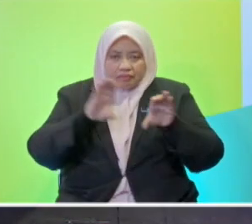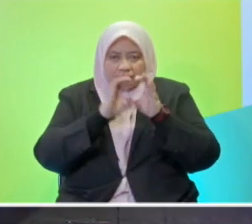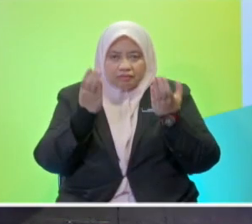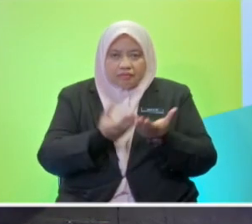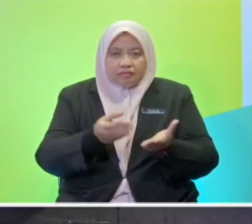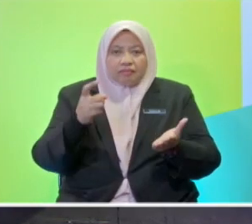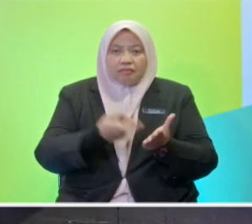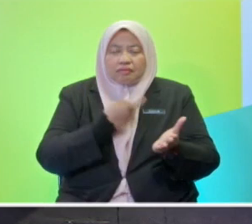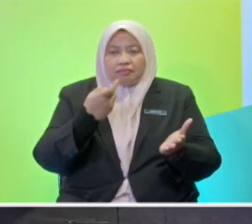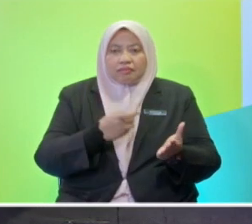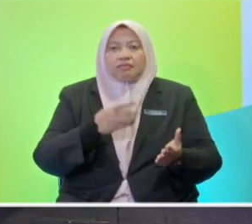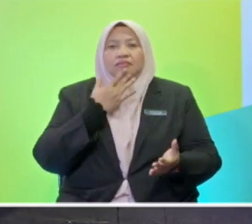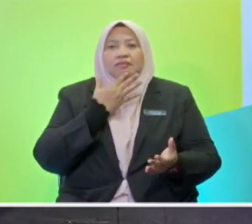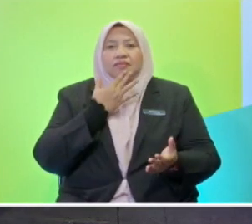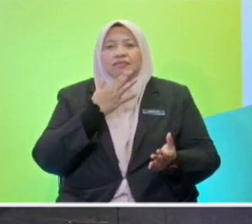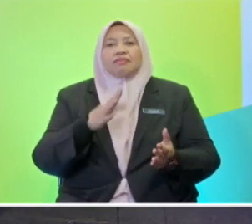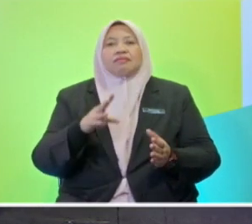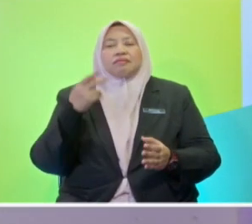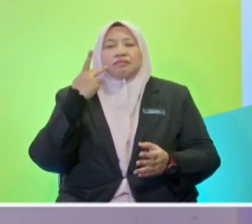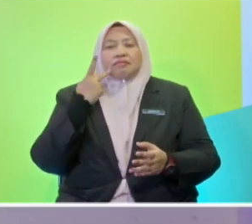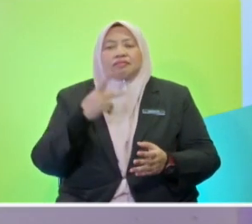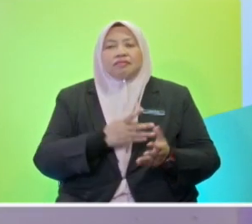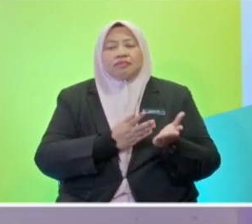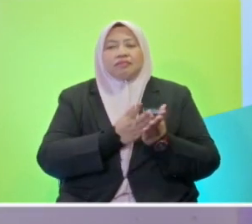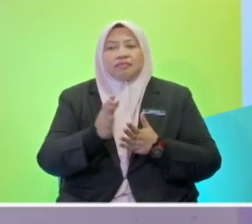jumpanya kuning Oke